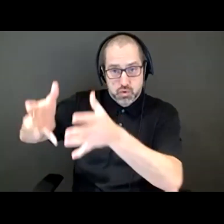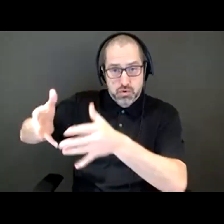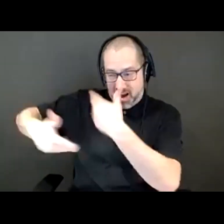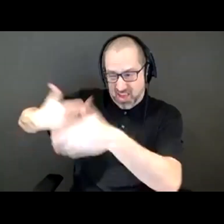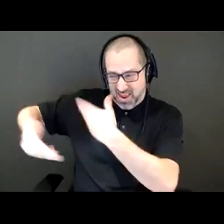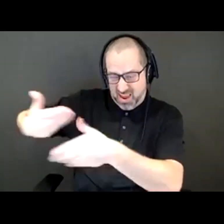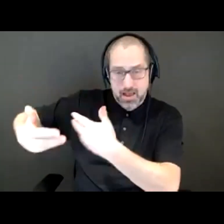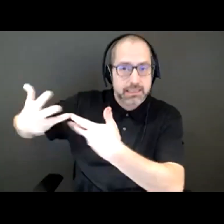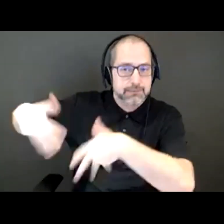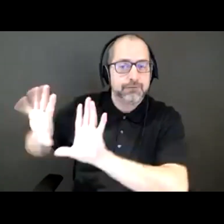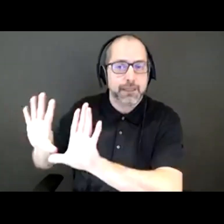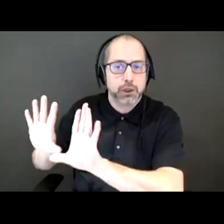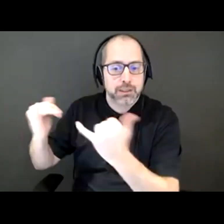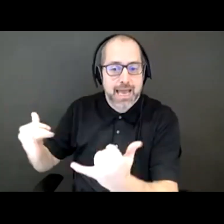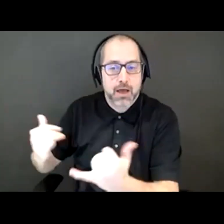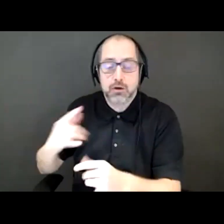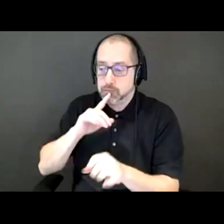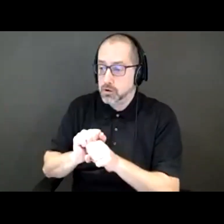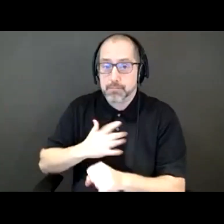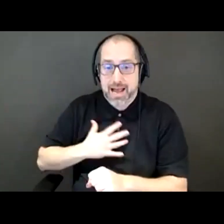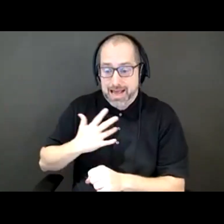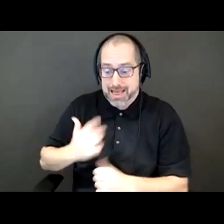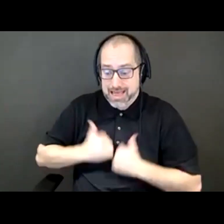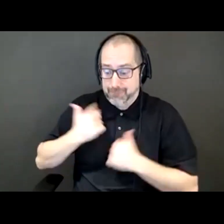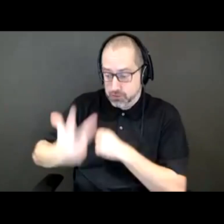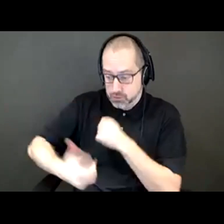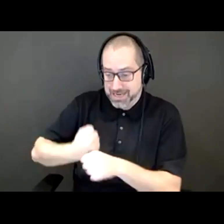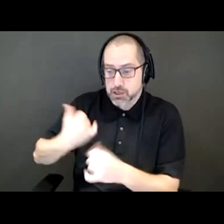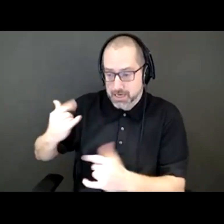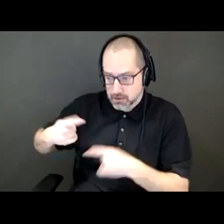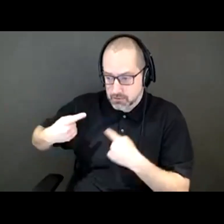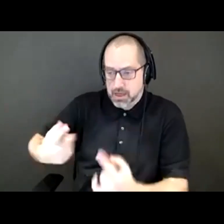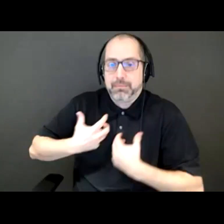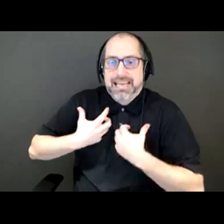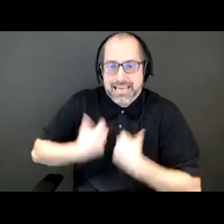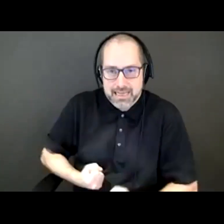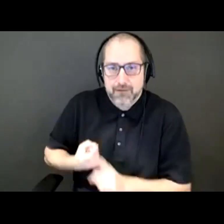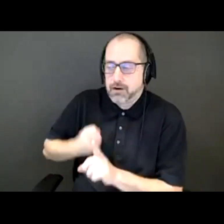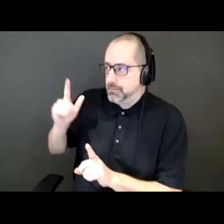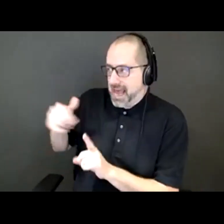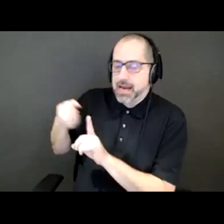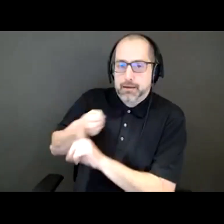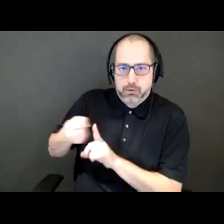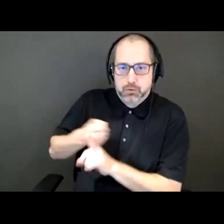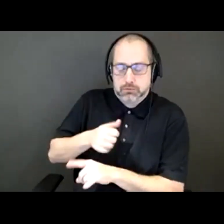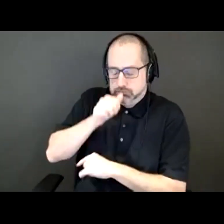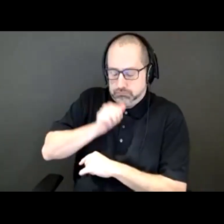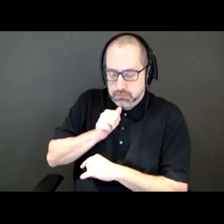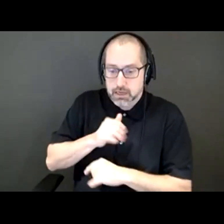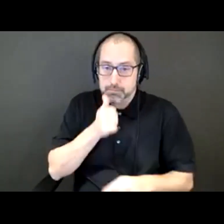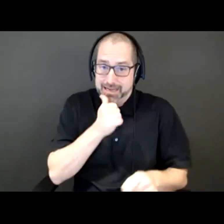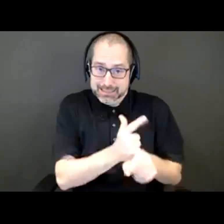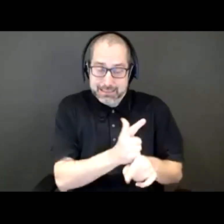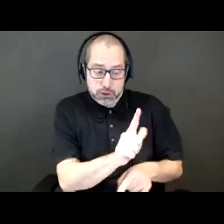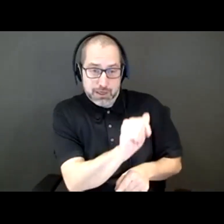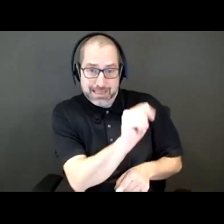je peux vous dire que mon appareil est ouverte et que j'ai pu utiliser les trois dernières années de ma vie pour guérir de toute la violence